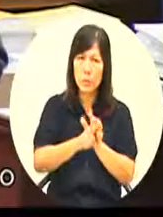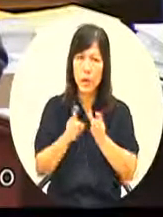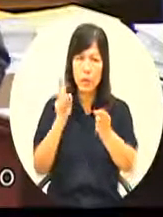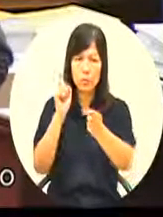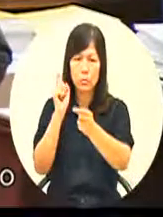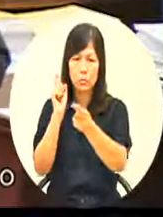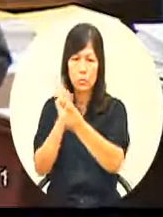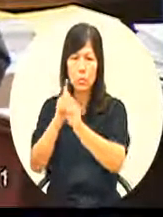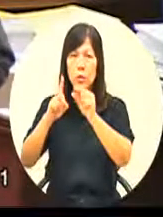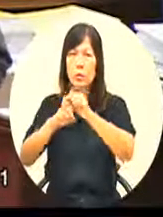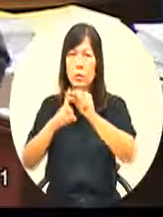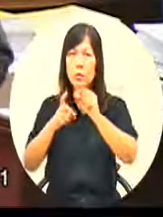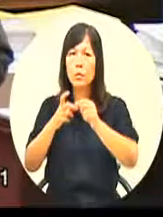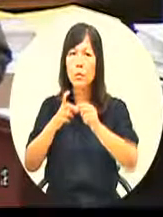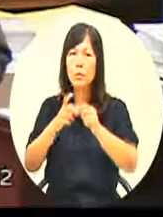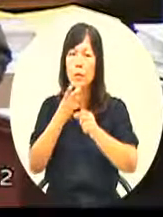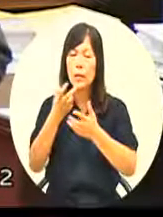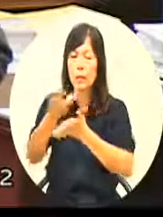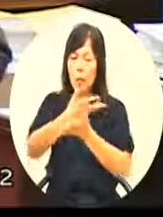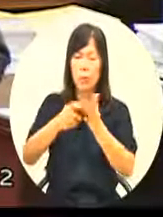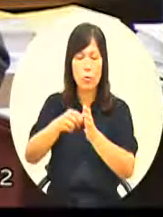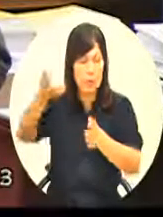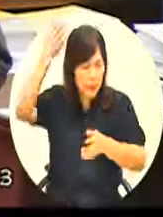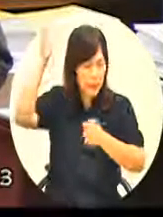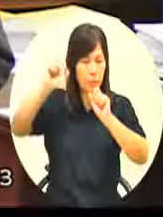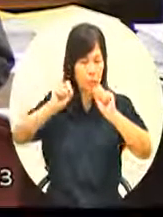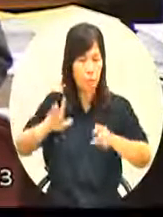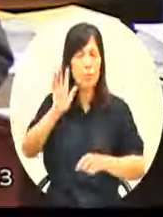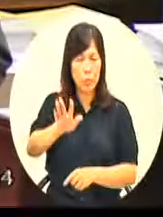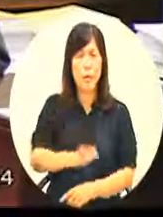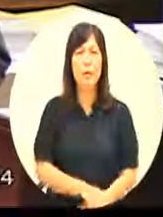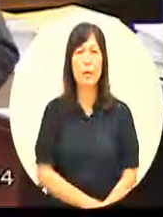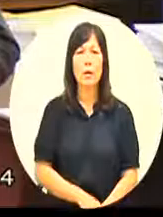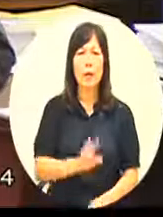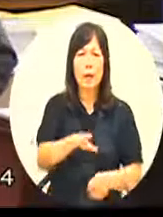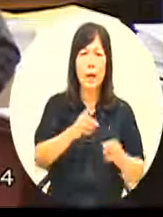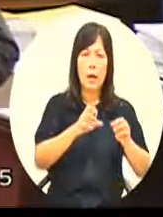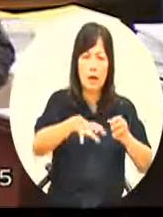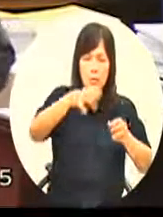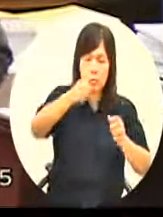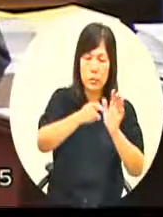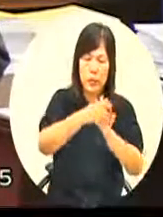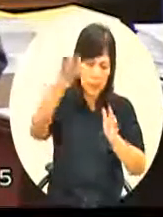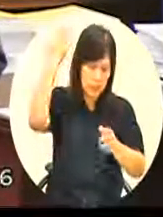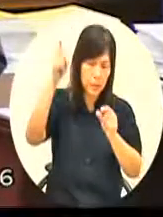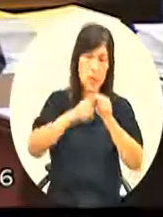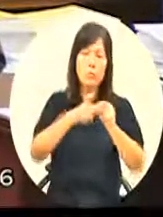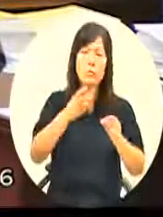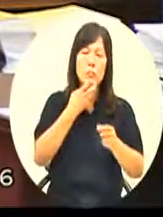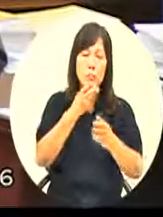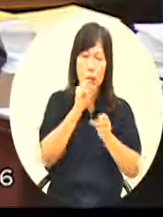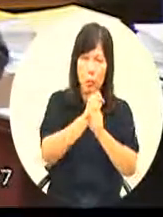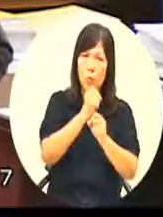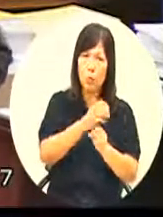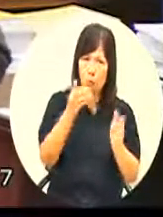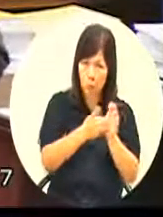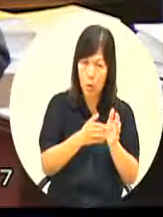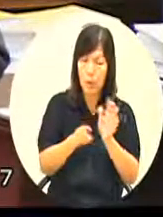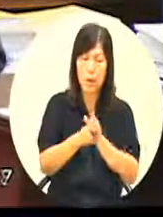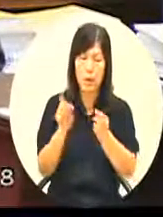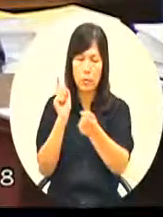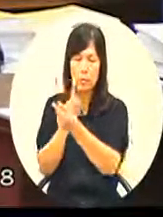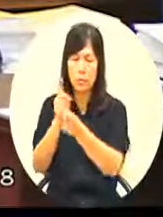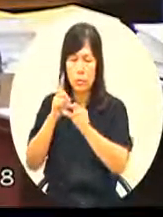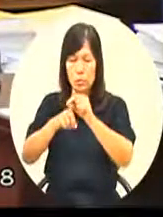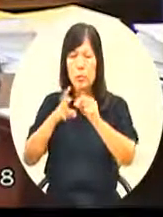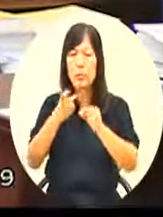通是跟以往是完全迥然不同的。那局长也曾经在中央服务过，要怎么样去跟这一些中央主管的机关去做更好的